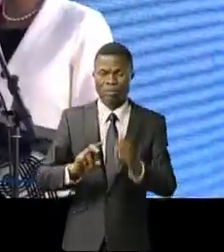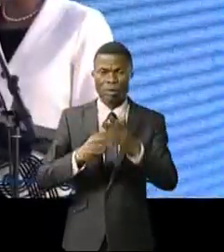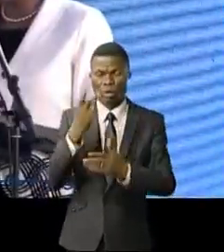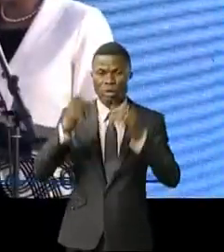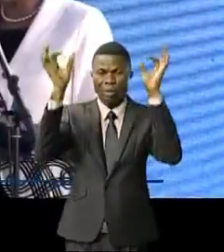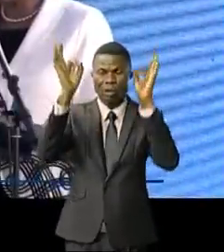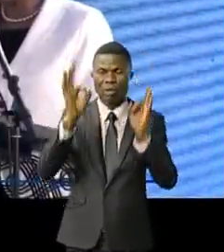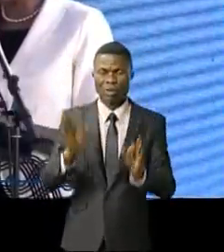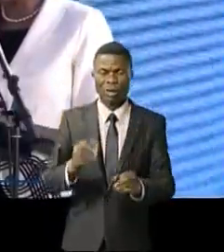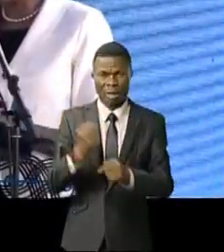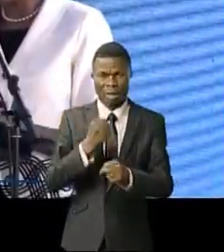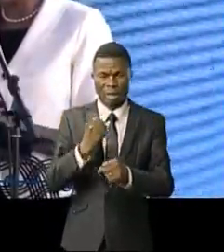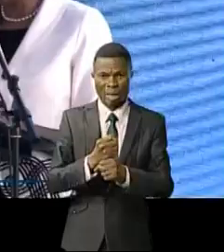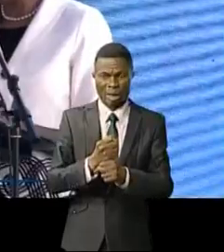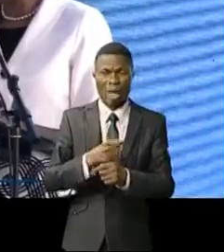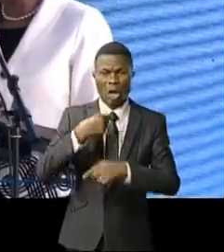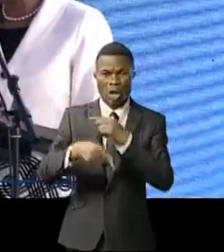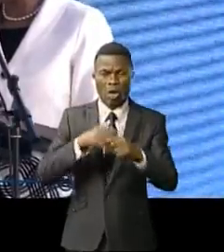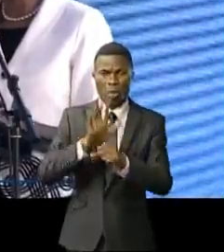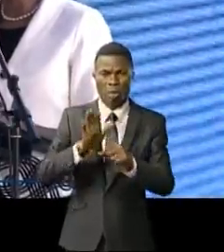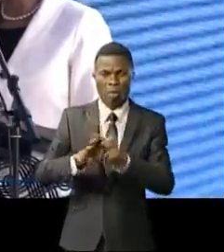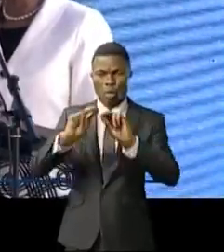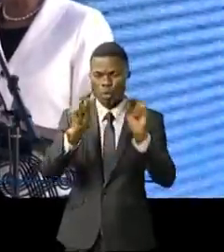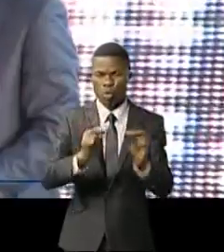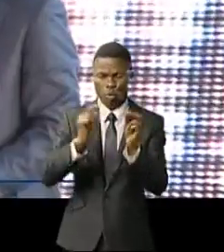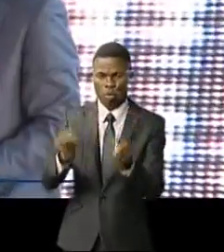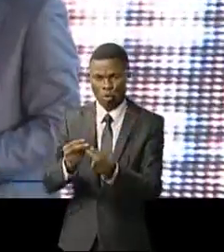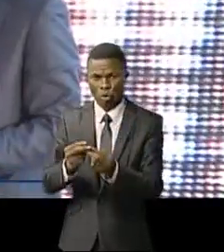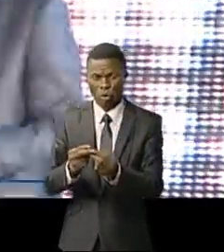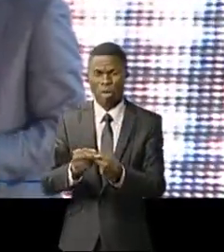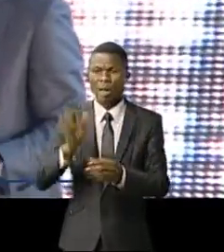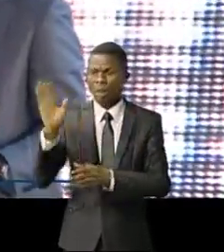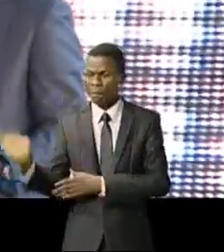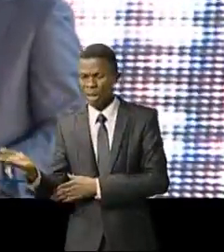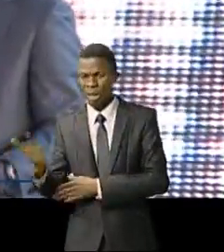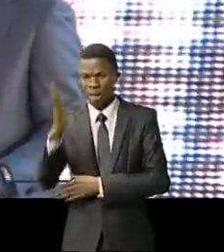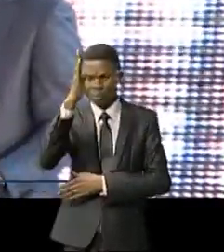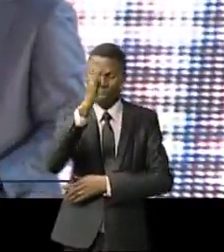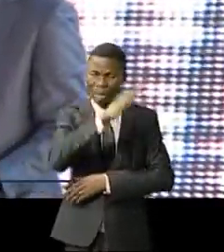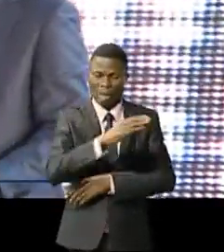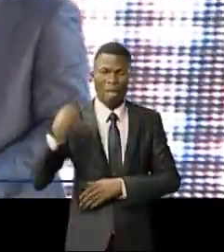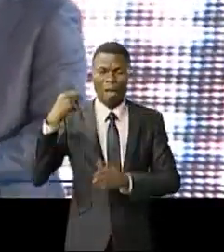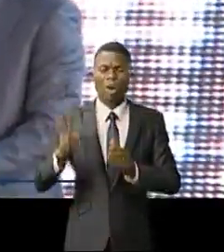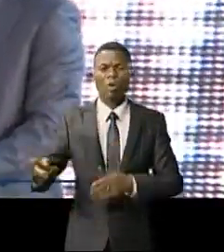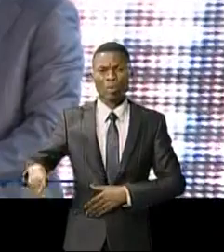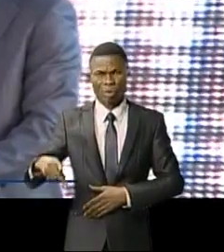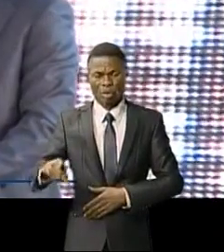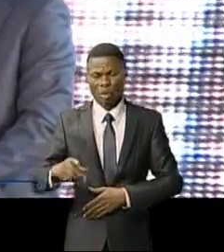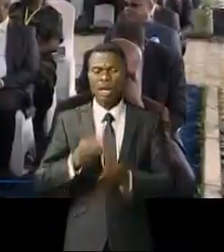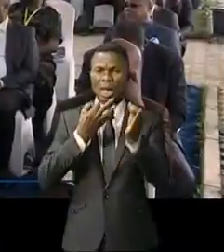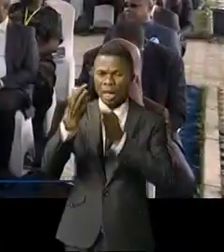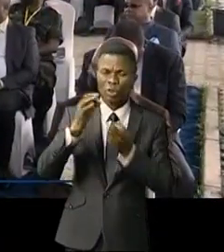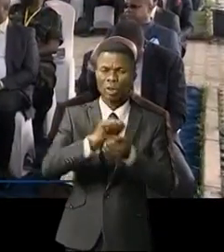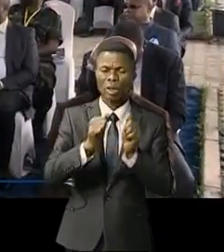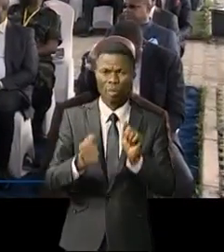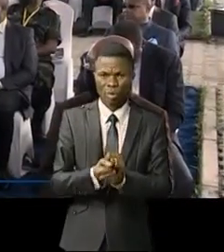édition, les travaux étaient éclatés en plusieurs séquences. Dans l'avant-midi, les gouverneurs de quelques provinces ont présenté la